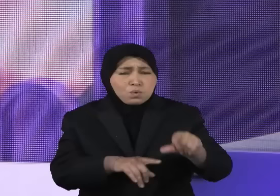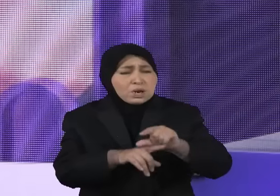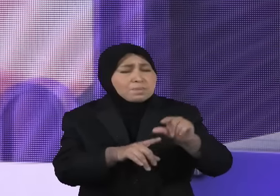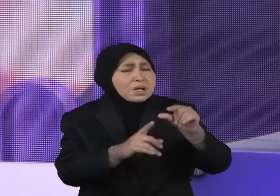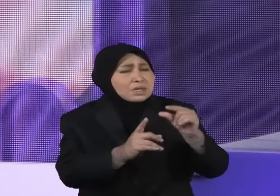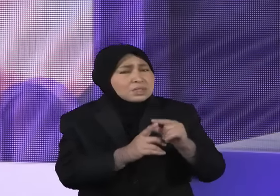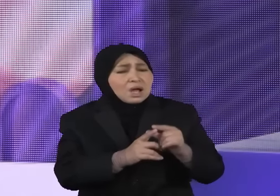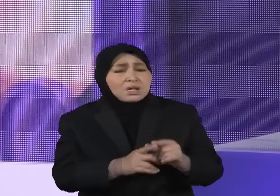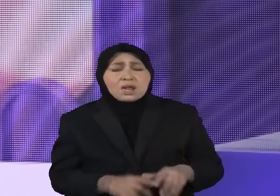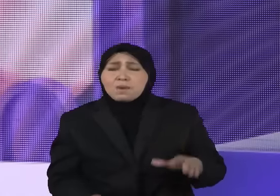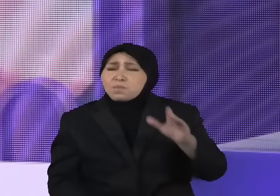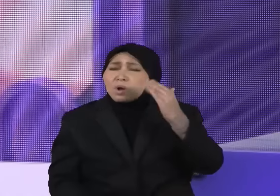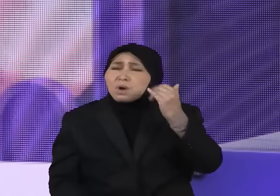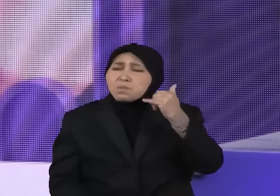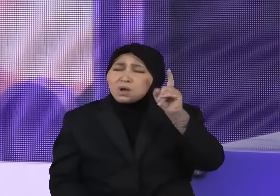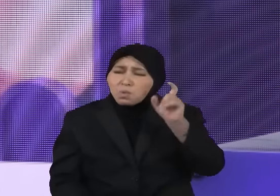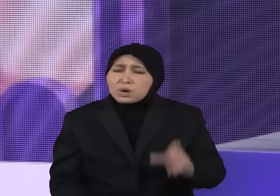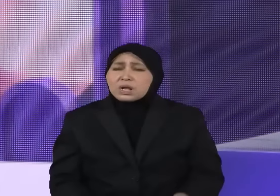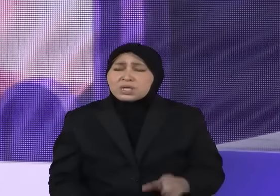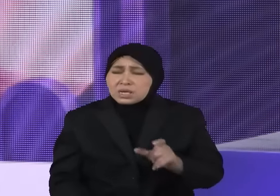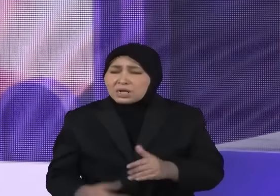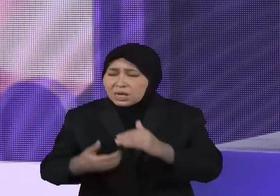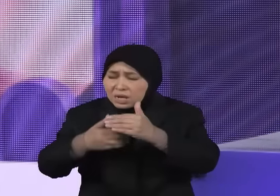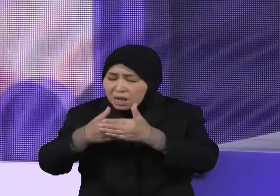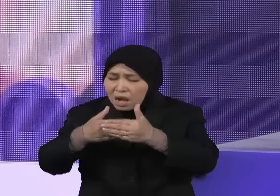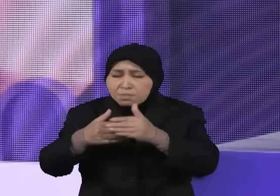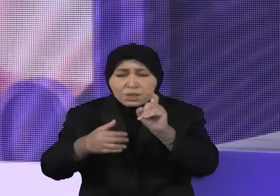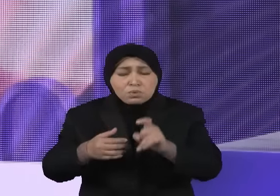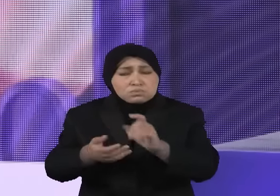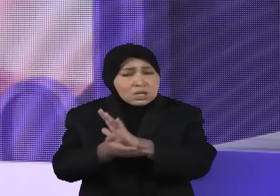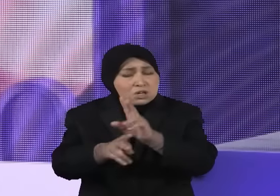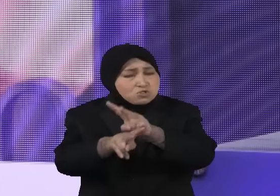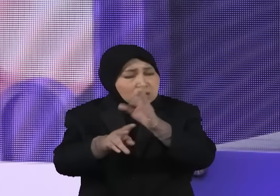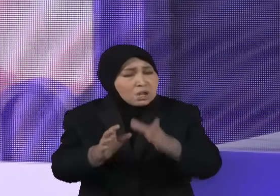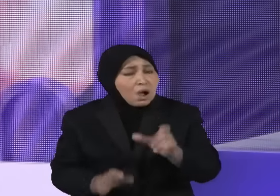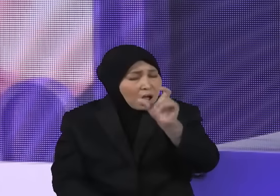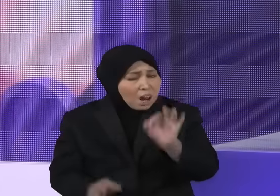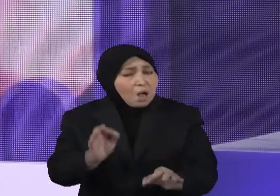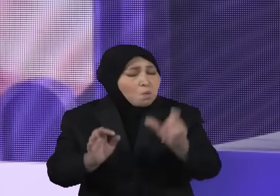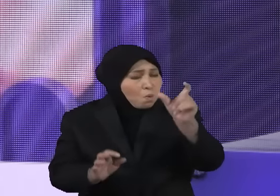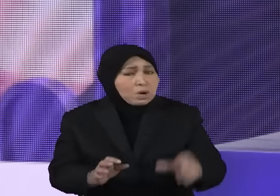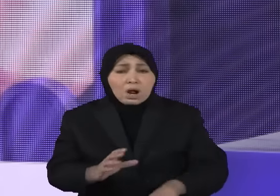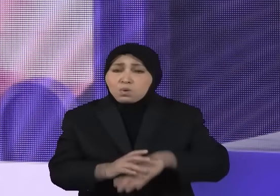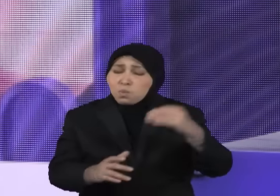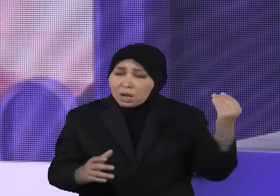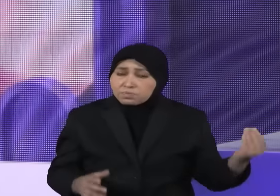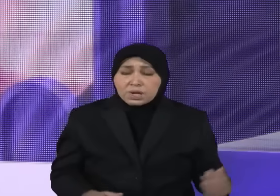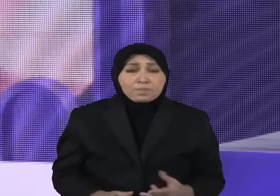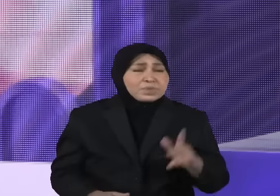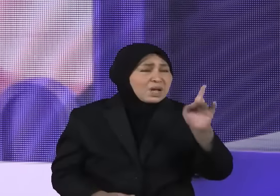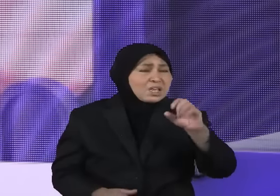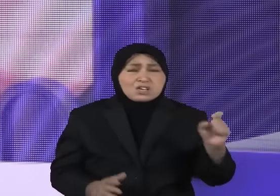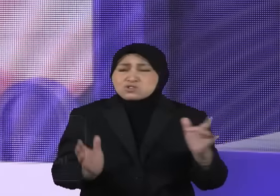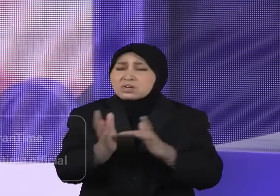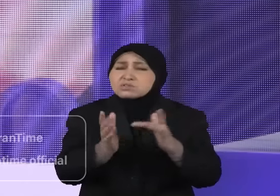ini, mengapa orang yang dekat perlu dipilih untuk jadi saksi? Kerana kalau orang luar itu, dalam kes Nasrani tadi, dia